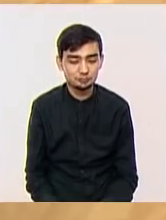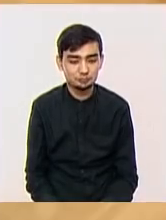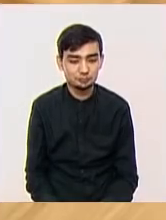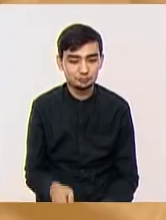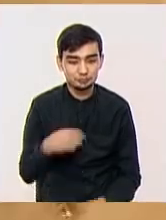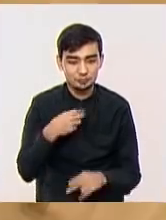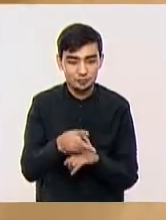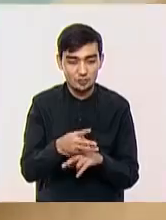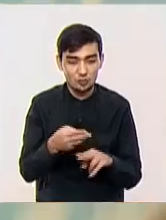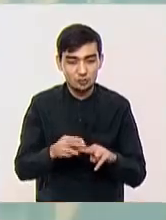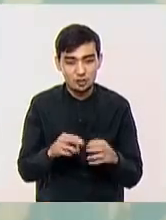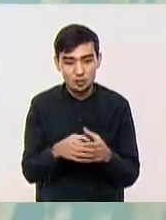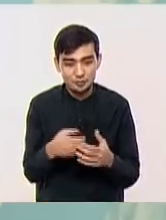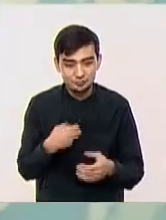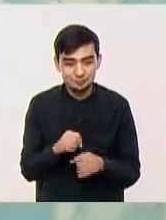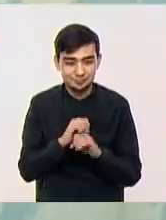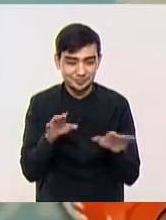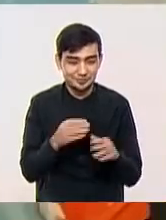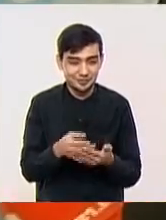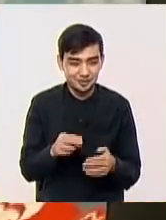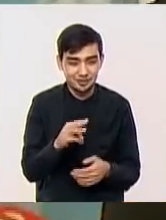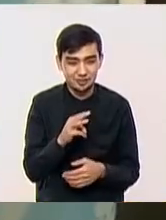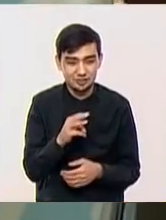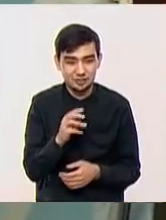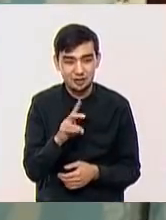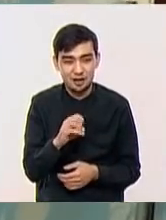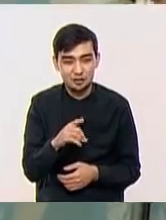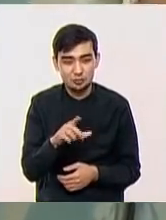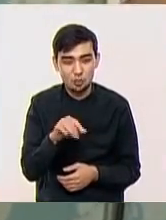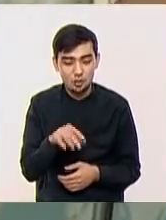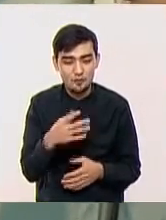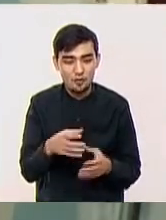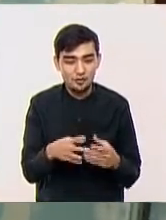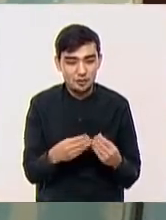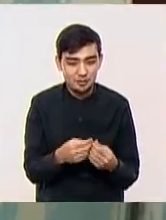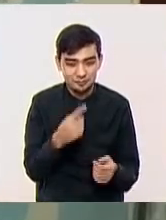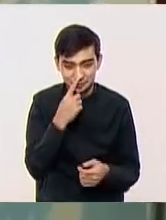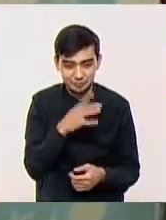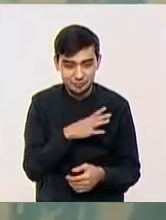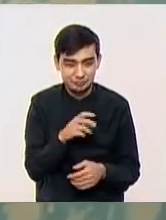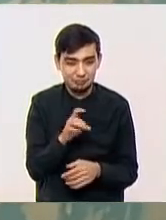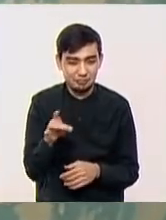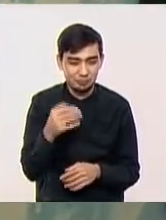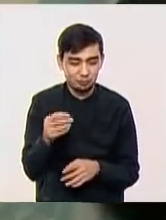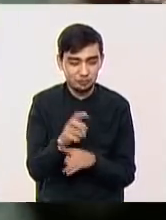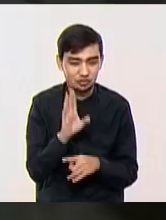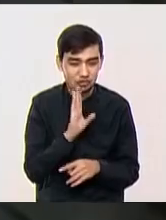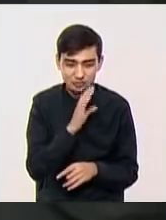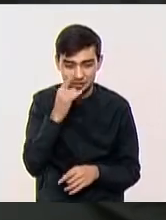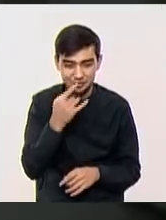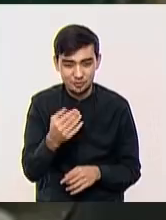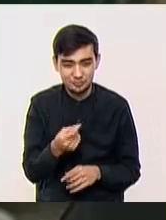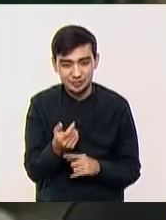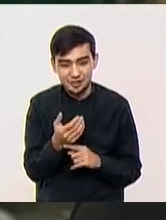Біздің түсіру тобы үйіне шашу шаша барған бұл баспана Назымгүл Бекмұратованың шаңырағы. Жақындағына шіркеу жағалаған қазақ әйелі